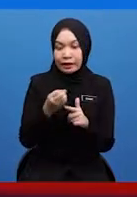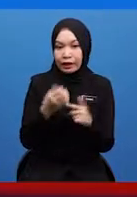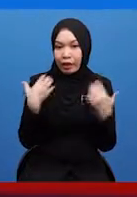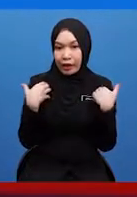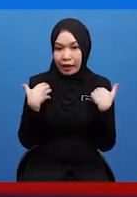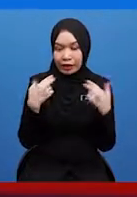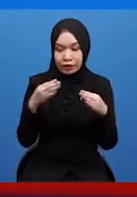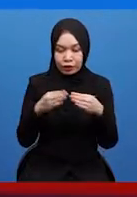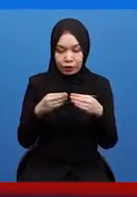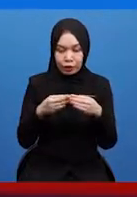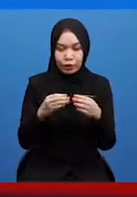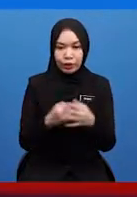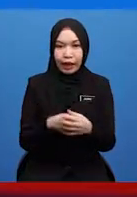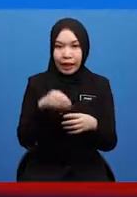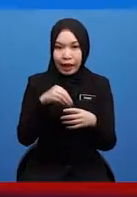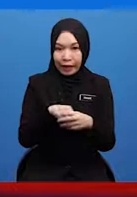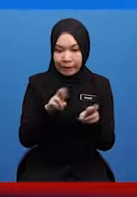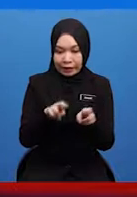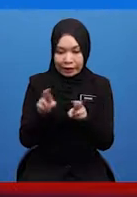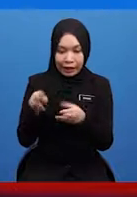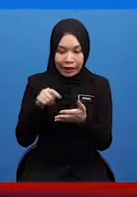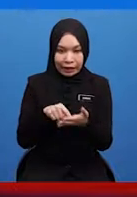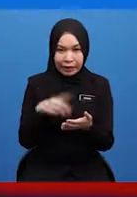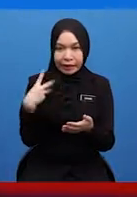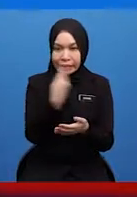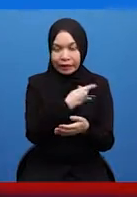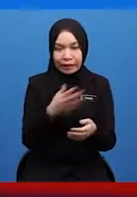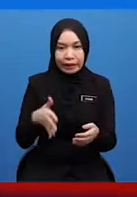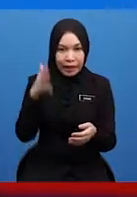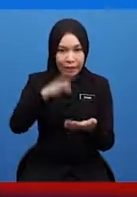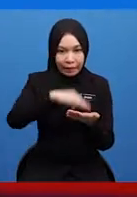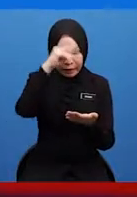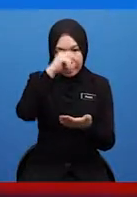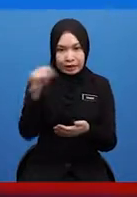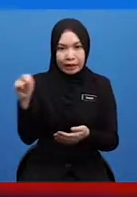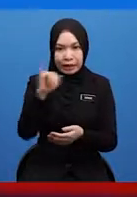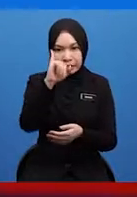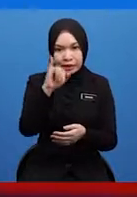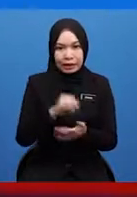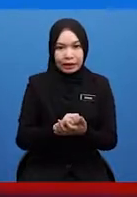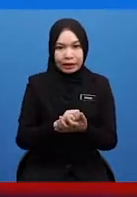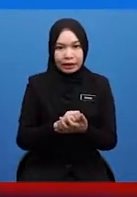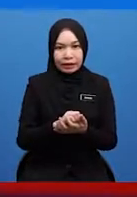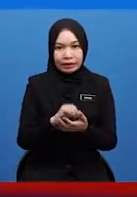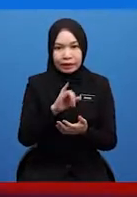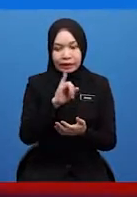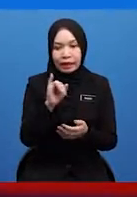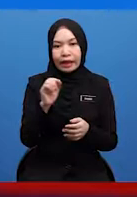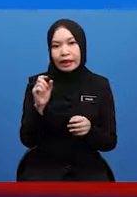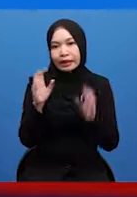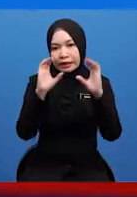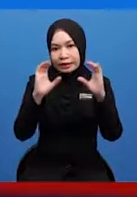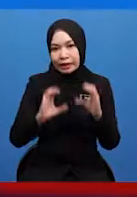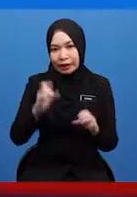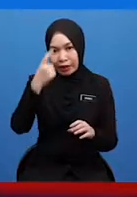Baiklah, dalam segmen ini juga, kita akan mempelajari salah satu teknik yang perlu dikuasai oleh pelajar